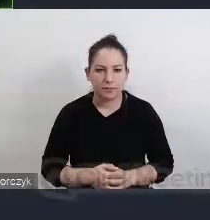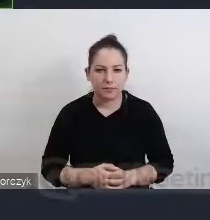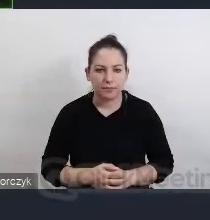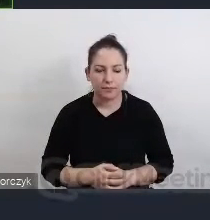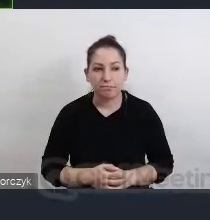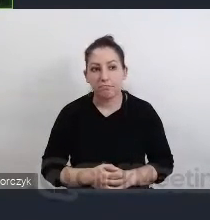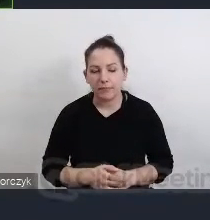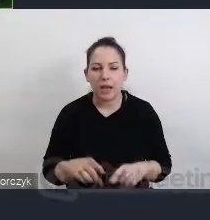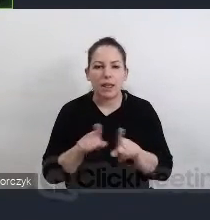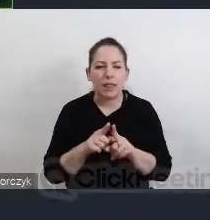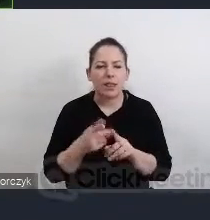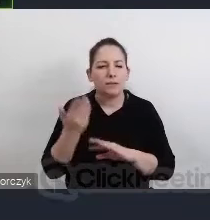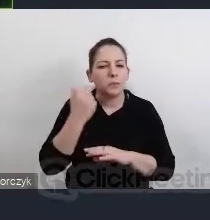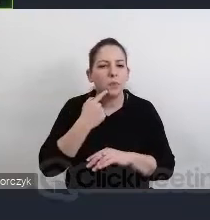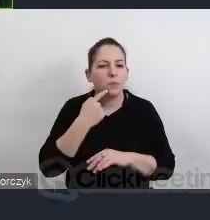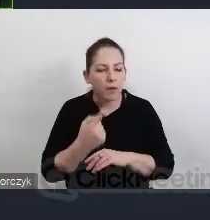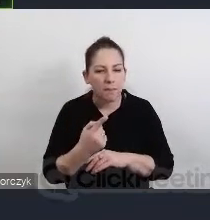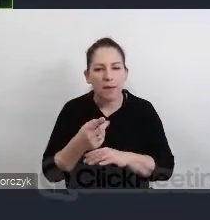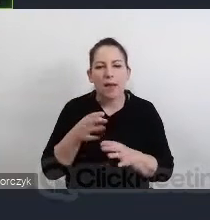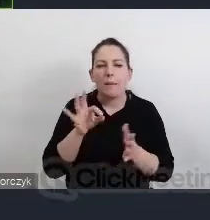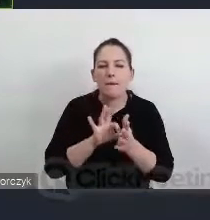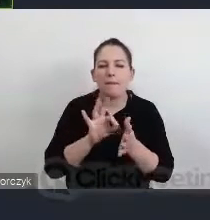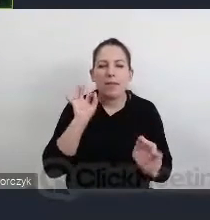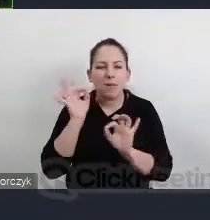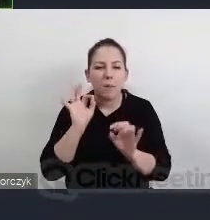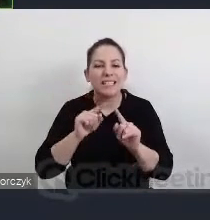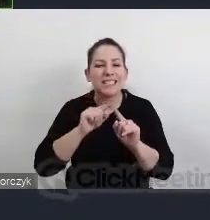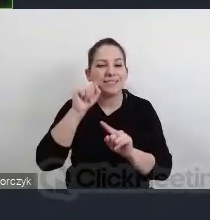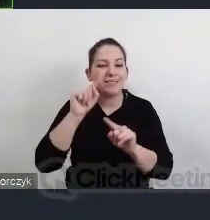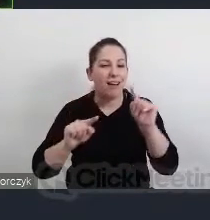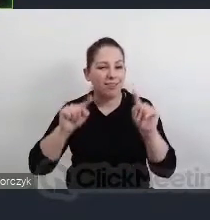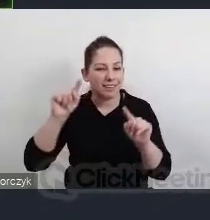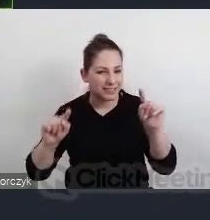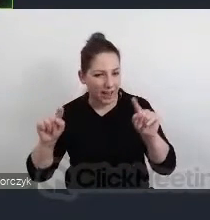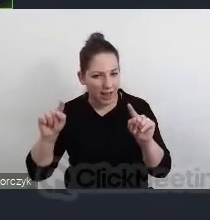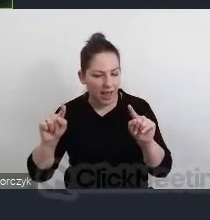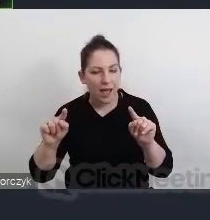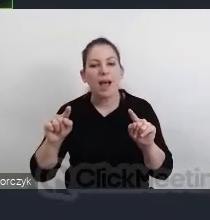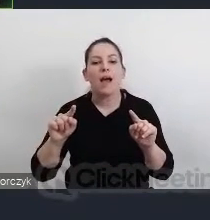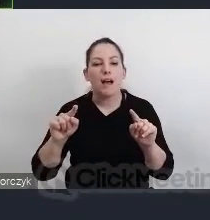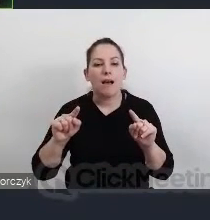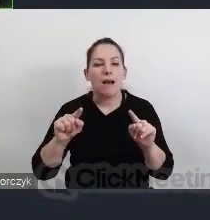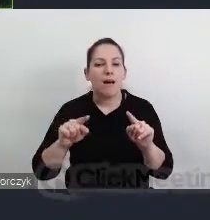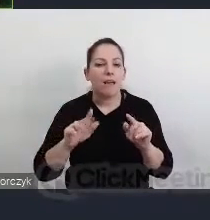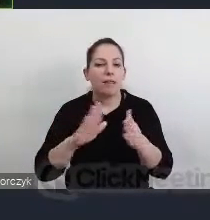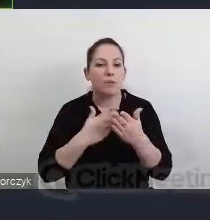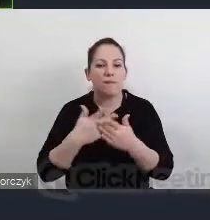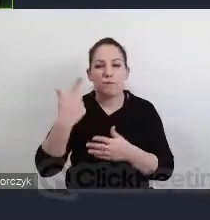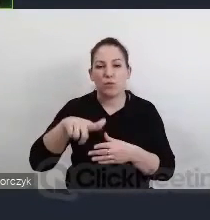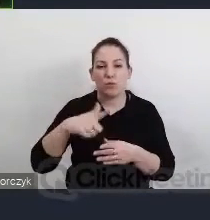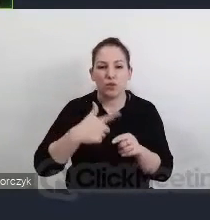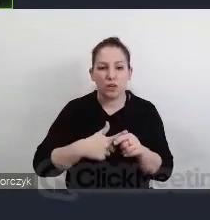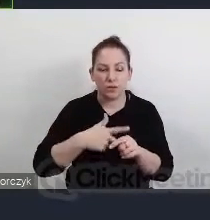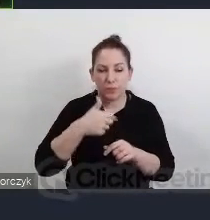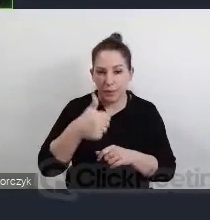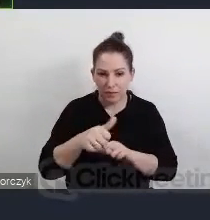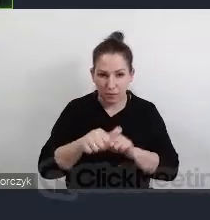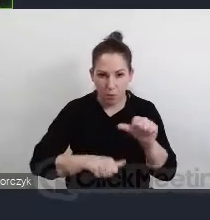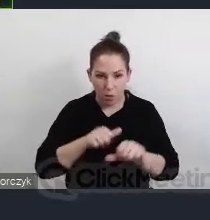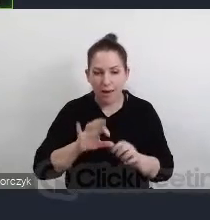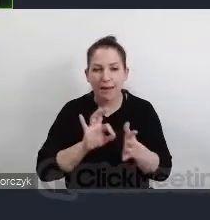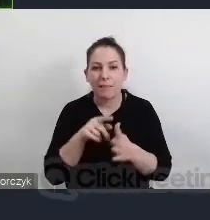Tak jak mówiłem, no, pewne dane statystyczne, które miały miejsce na przykład w roku 2021, gdyby